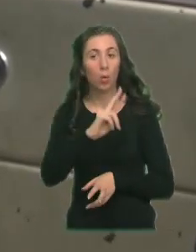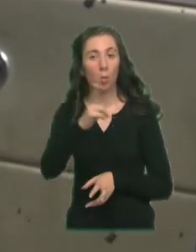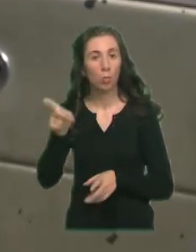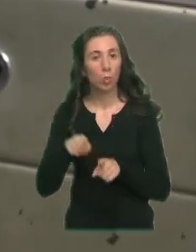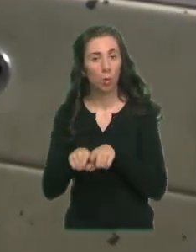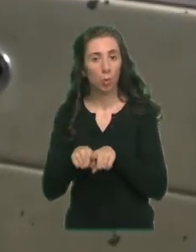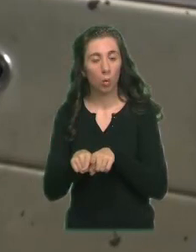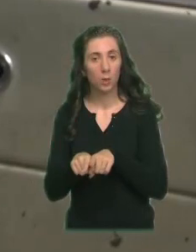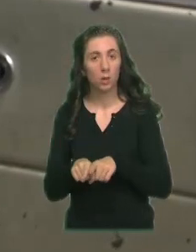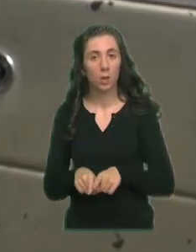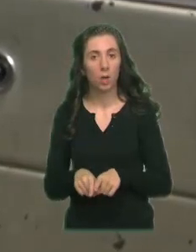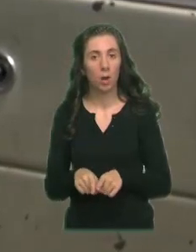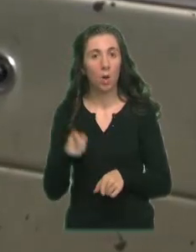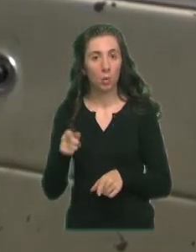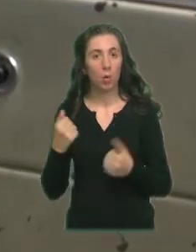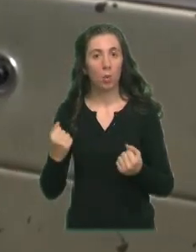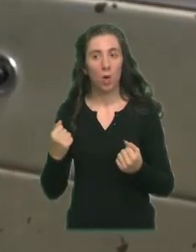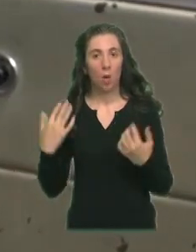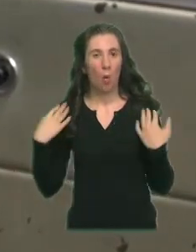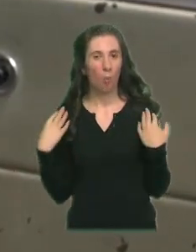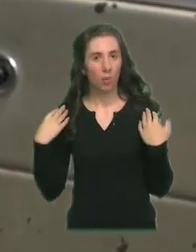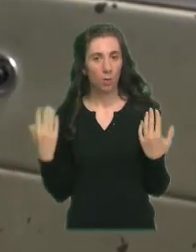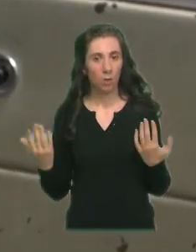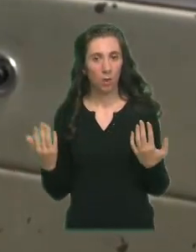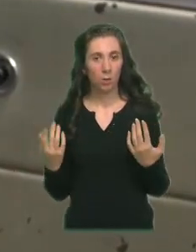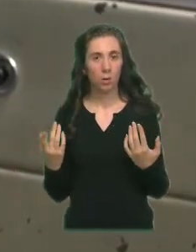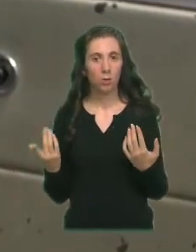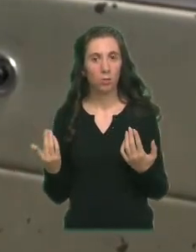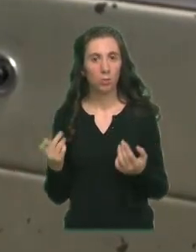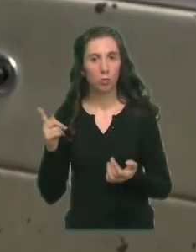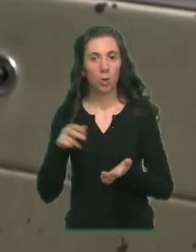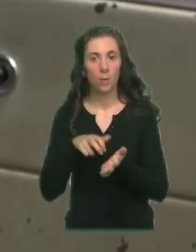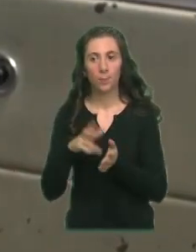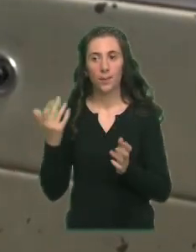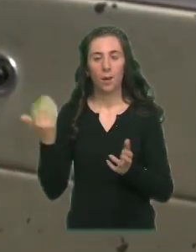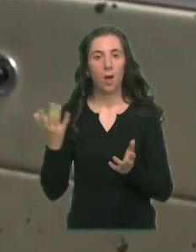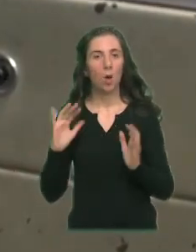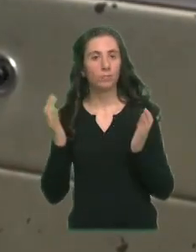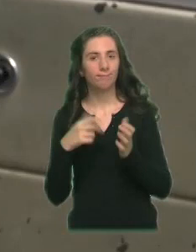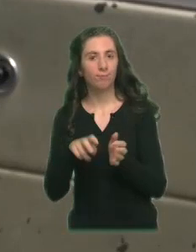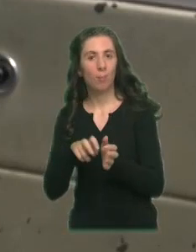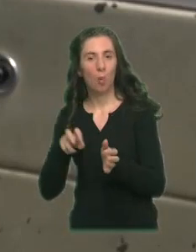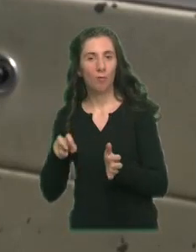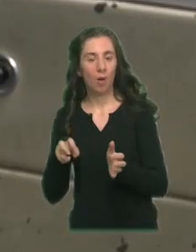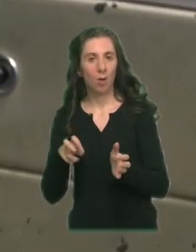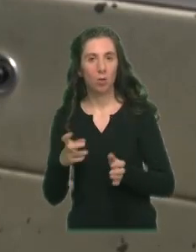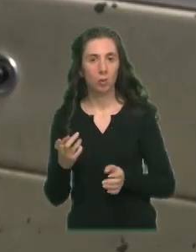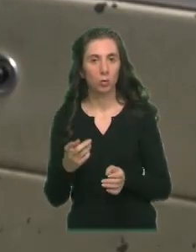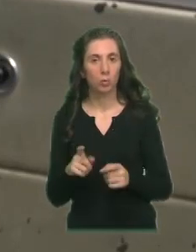nekih drugih roditelja da ih to jako opterećuje i da onda idu u jednu izolaciju, ne, i onda u